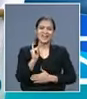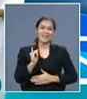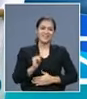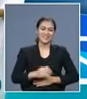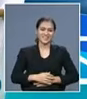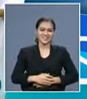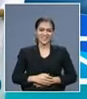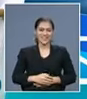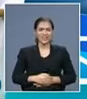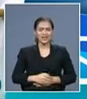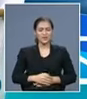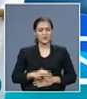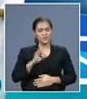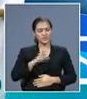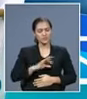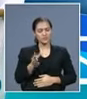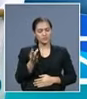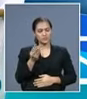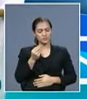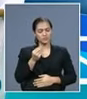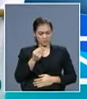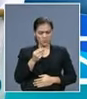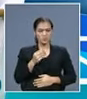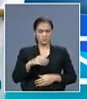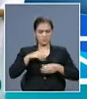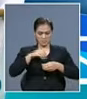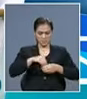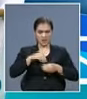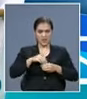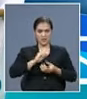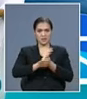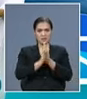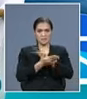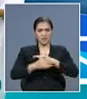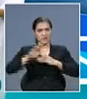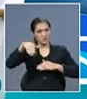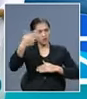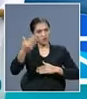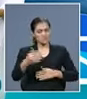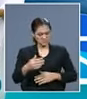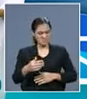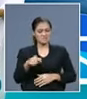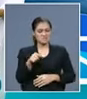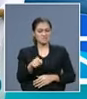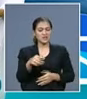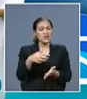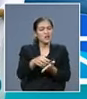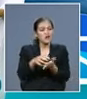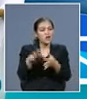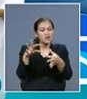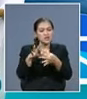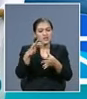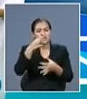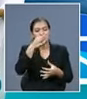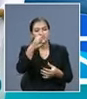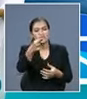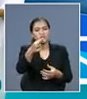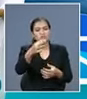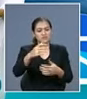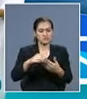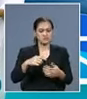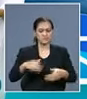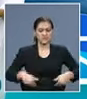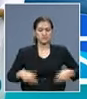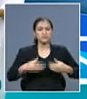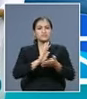นี่เริ่มจากภายในใช่มั้เพราะฉะนั้นเขาก็ถึงพูดน้อมน้าวใจให้แต่ละคนเนี่ยมีความเปลี่ยนแปลงภายในแล้วก็ลงมือทำนะค่ะ